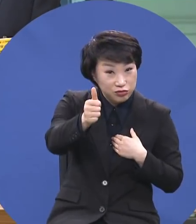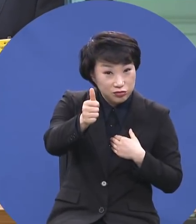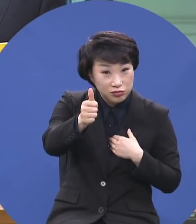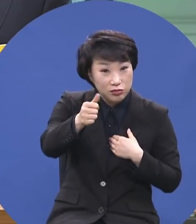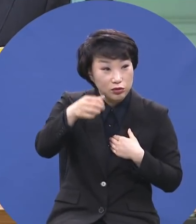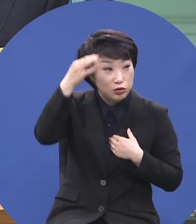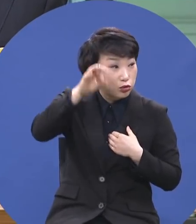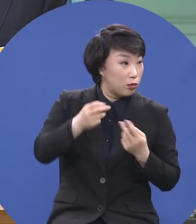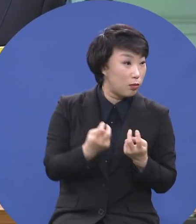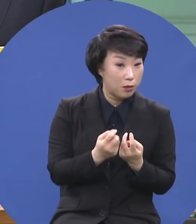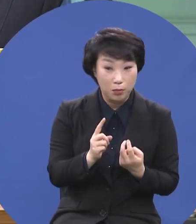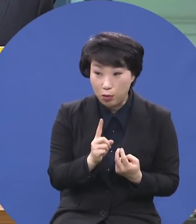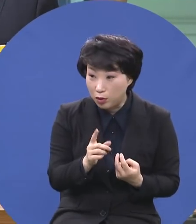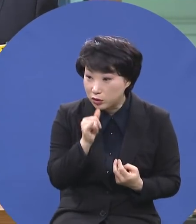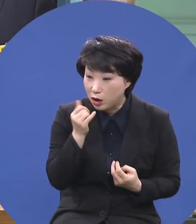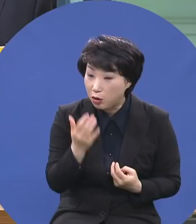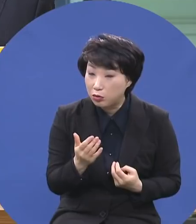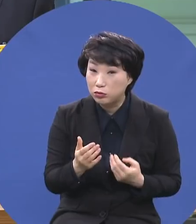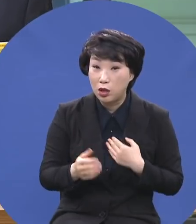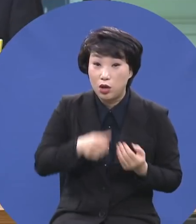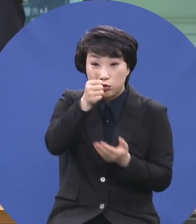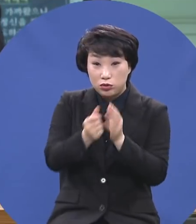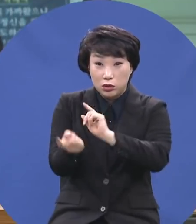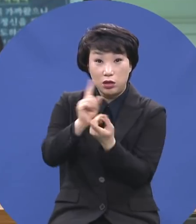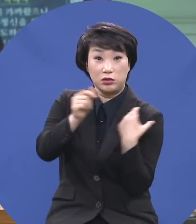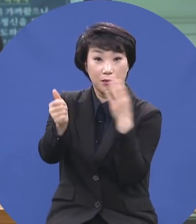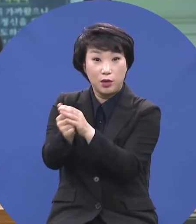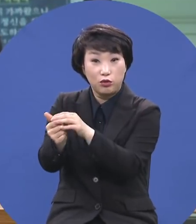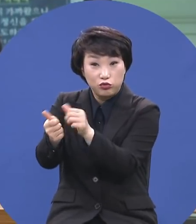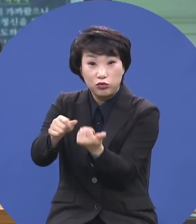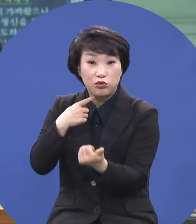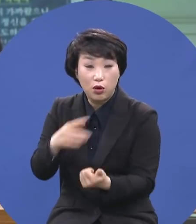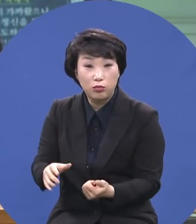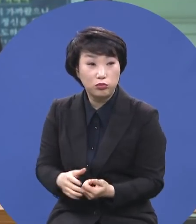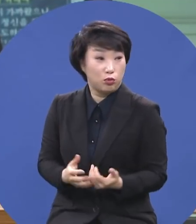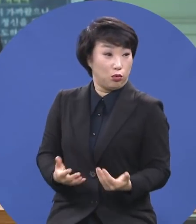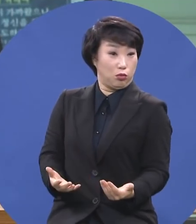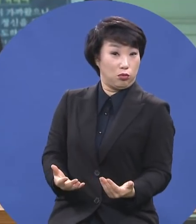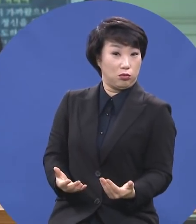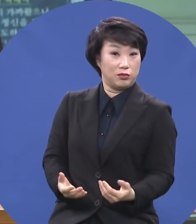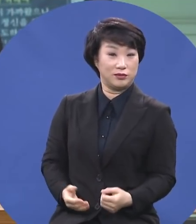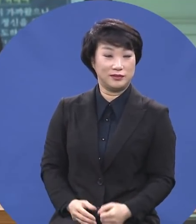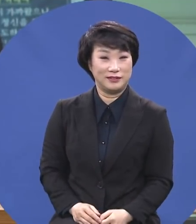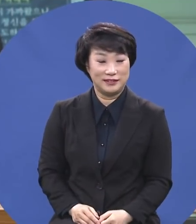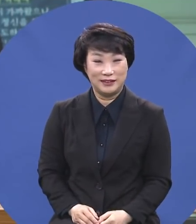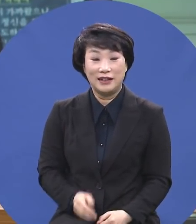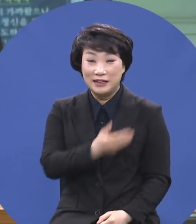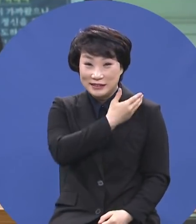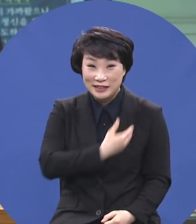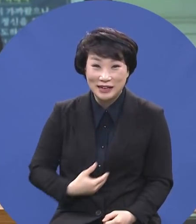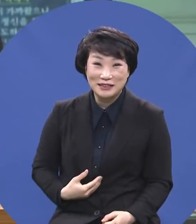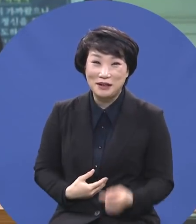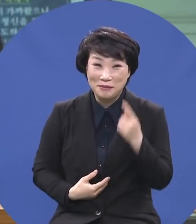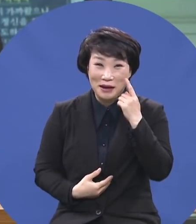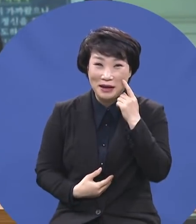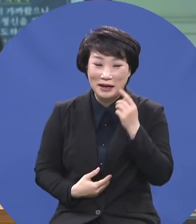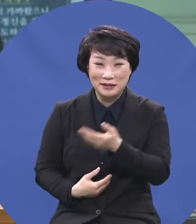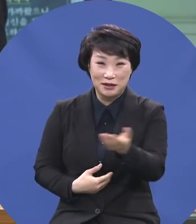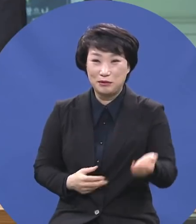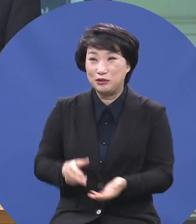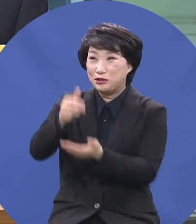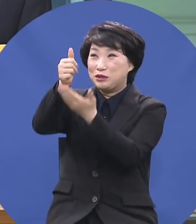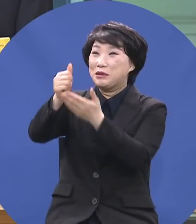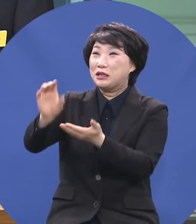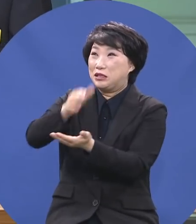뭘로 시인하나? 내 죄 담당하고 죽은 사실이 없는데, 응? 그래서 제자들도